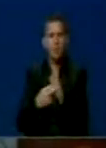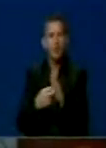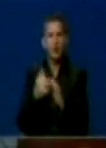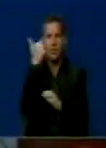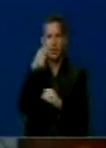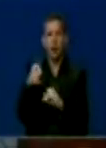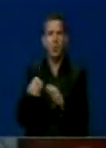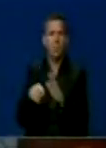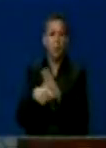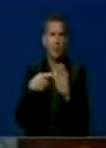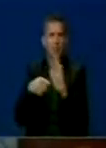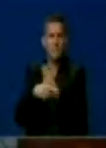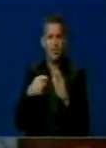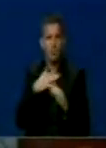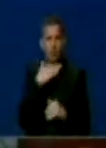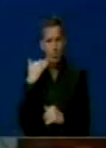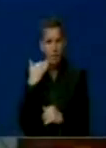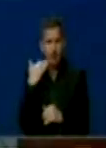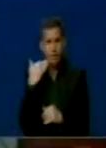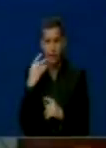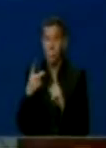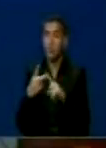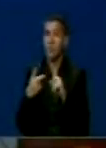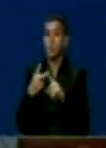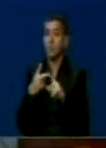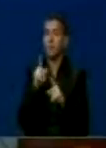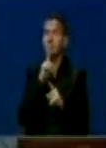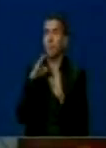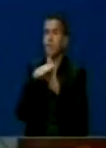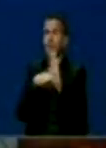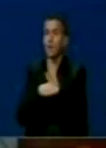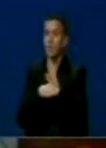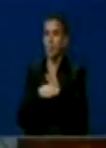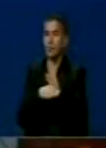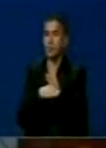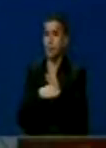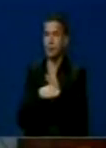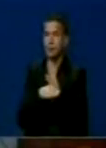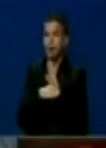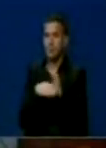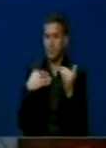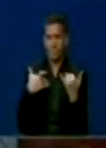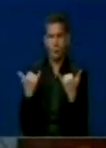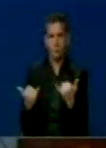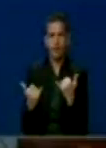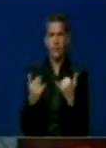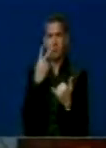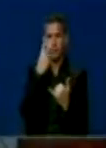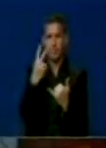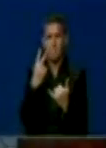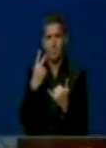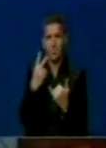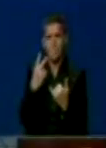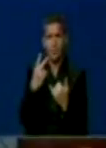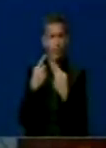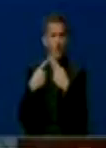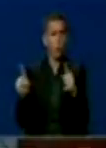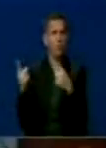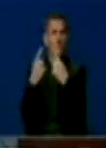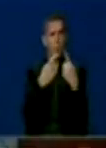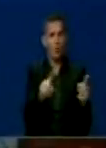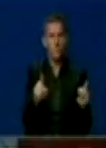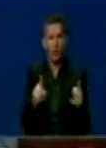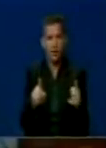mas shumë. Aspekti dytë është aspekti ligjor. Unë mendoj që këto dy pozicione që kemi tash, nga pak si dy pozicione që po duken, edhe pse